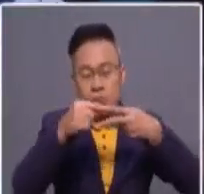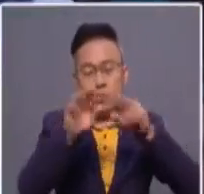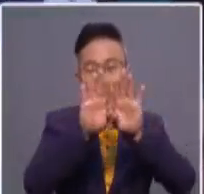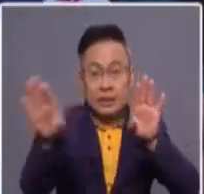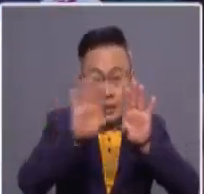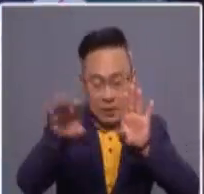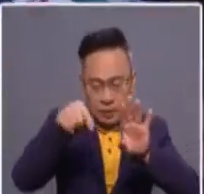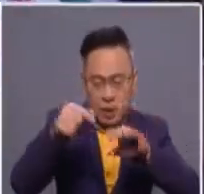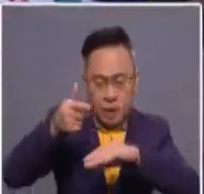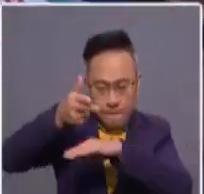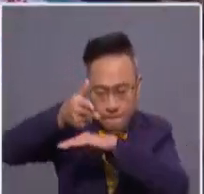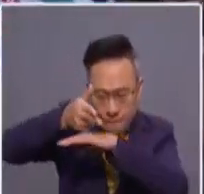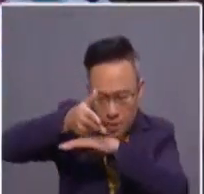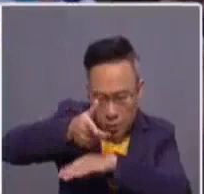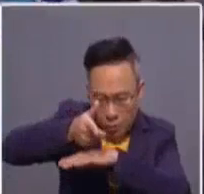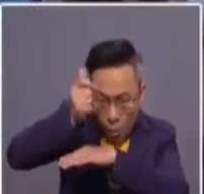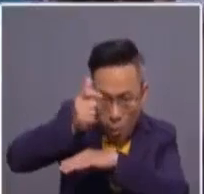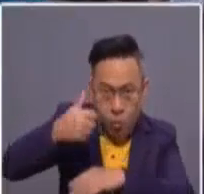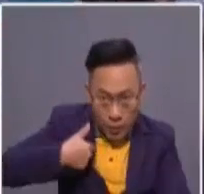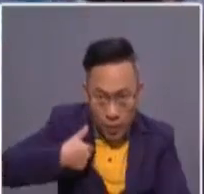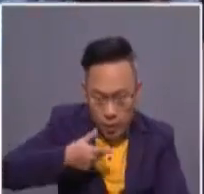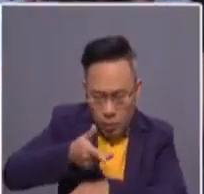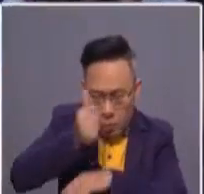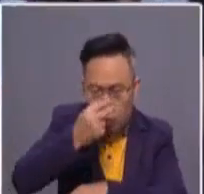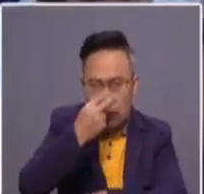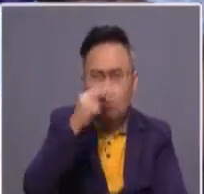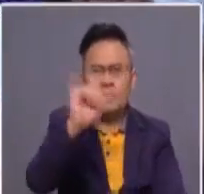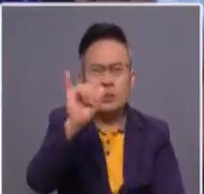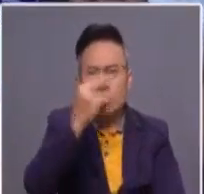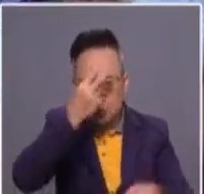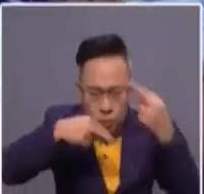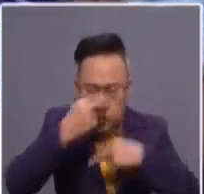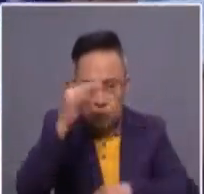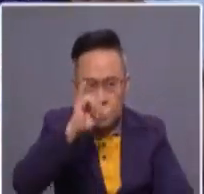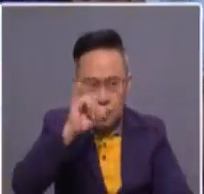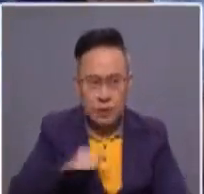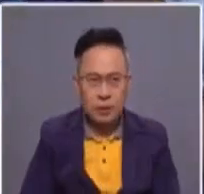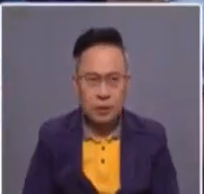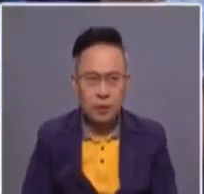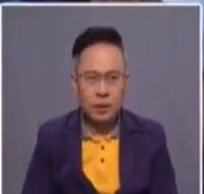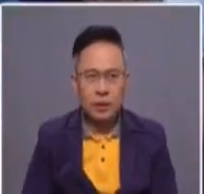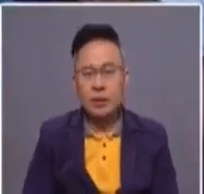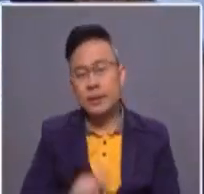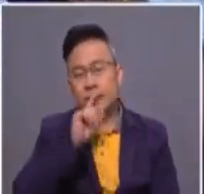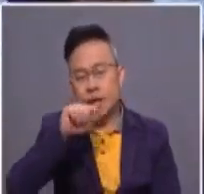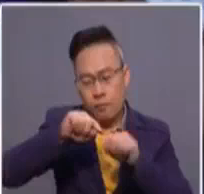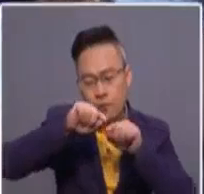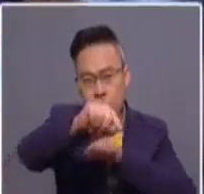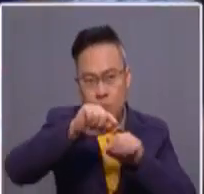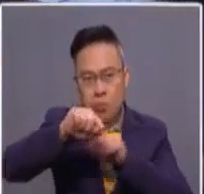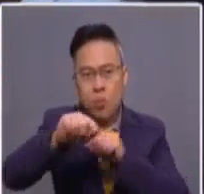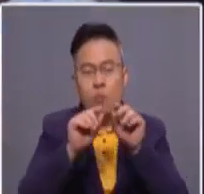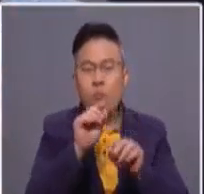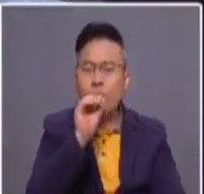องอื่นที่เขาสามารถเอาปืนและแย่ยิงออกมาได้ไหม ก็เดี๋ยวดูฮะยังไม่ได้ดูแล้วครับโทษนะยังไม่ได้ดูแล้วครับโทษนะครับ วิถีกระสุนจะบอกอะไรได้บ้างฮะ ก็คงเป็น